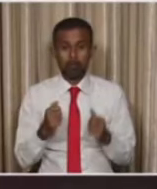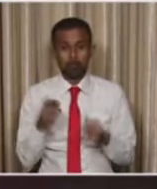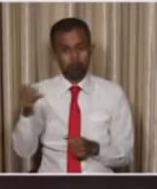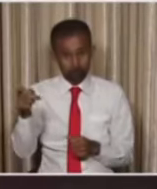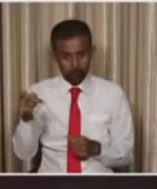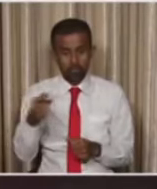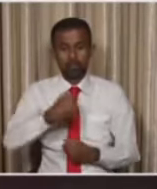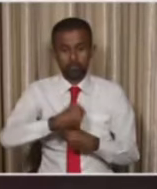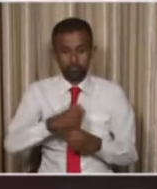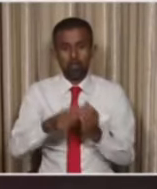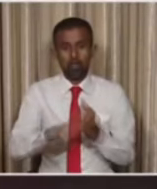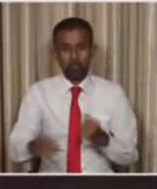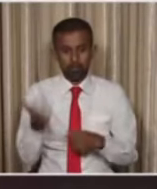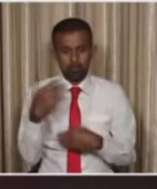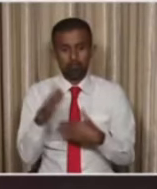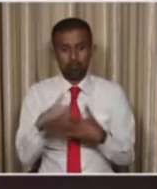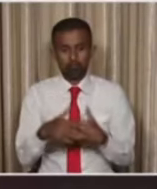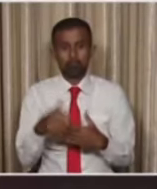ඒ ආණ්ඩුව නියෝජනය කරපු